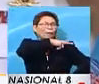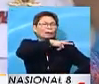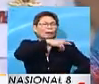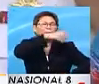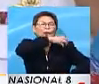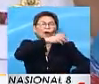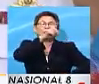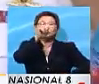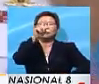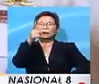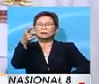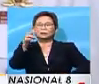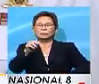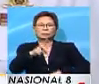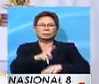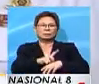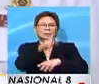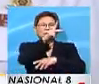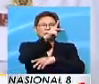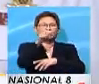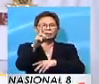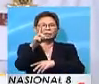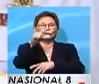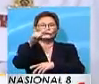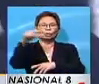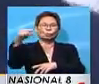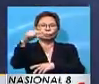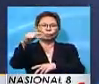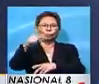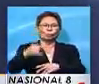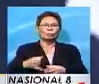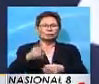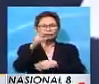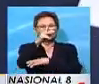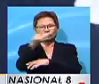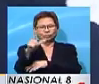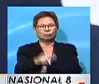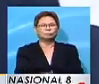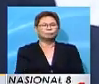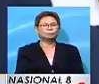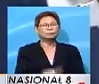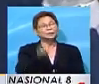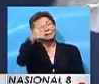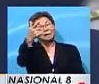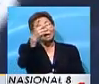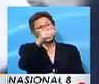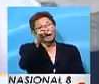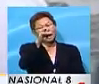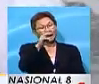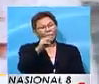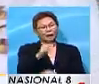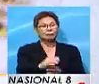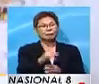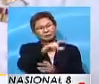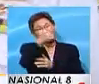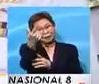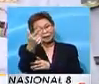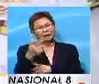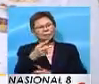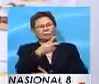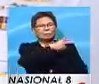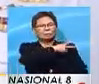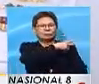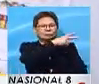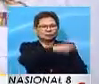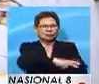tldm di KD Gombak Jalan Padang tembak Kuala Lumpur selain Armada tldm mengadakan pelucutan